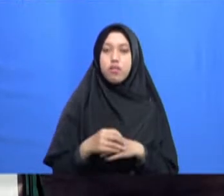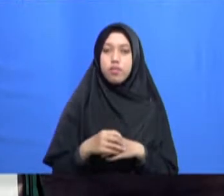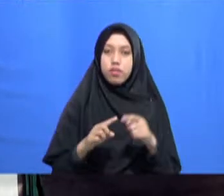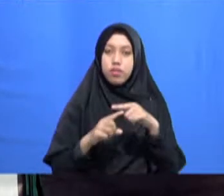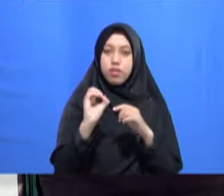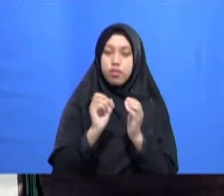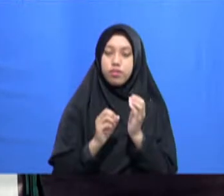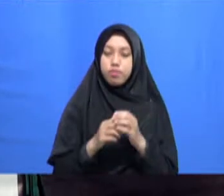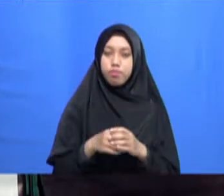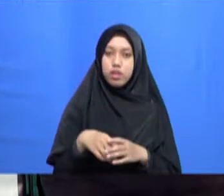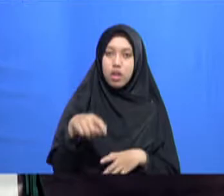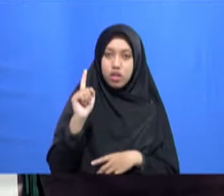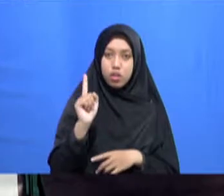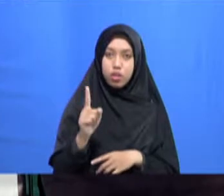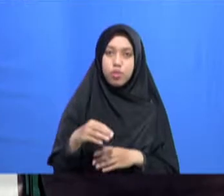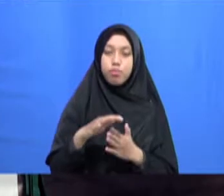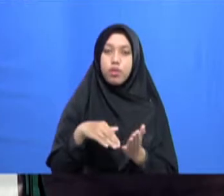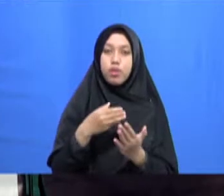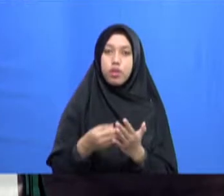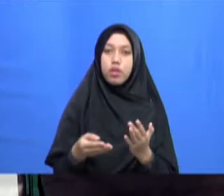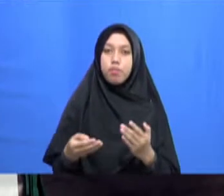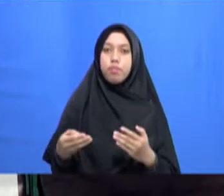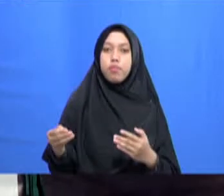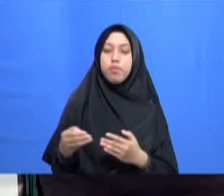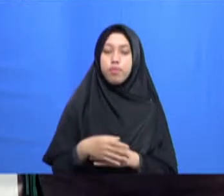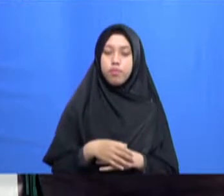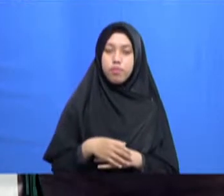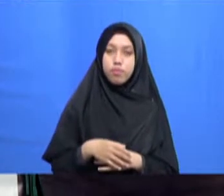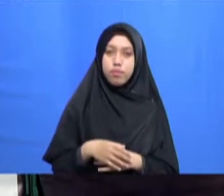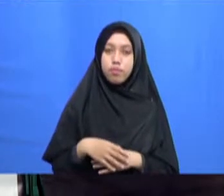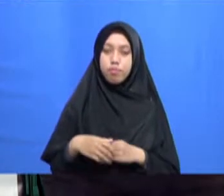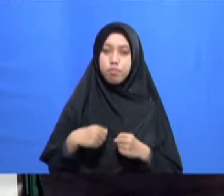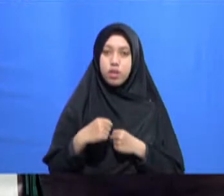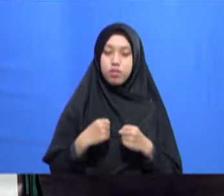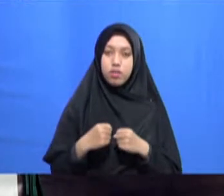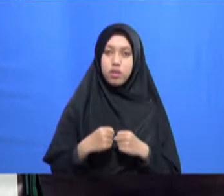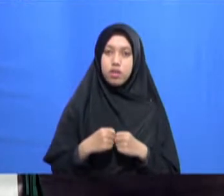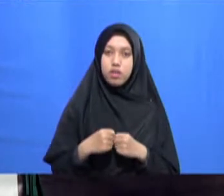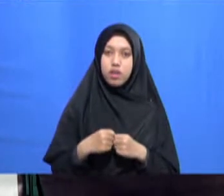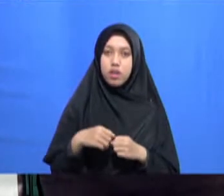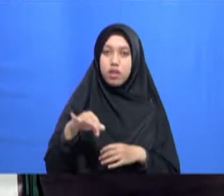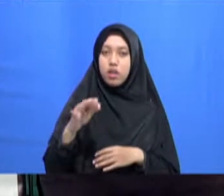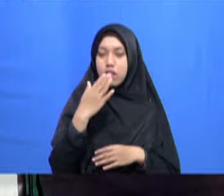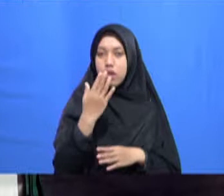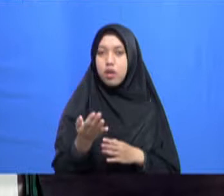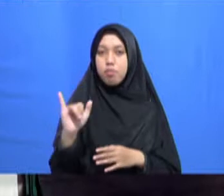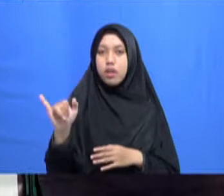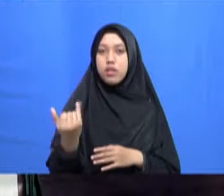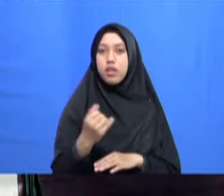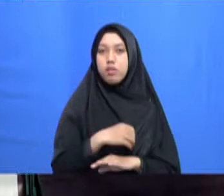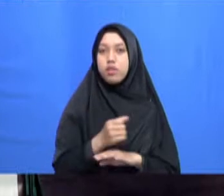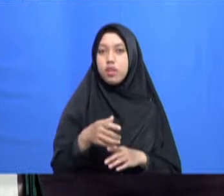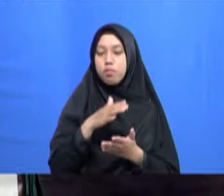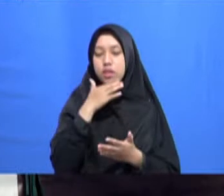satu-satunya program yang mampu mengantisipasi dan melakukan apa yang dicatatkan, merealisasikan kepentingan